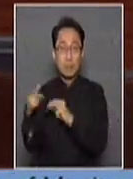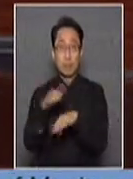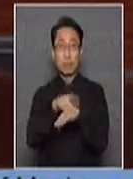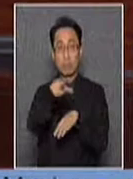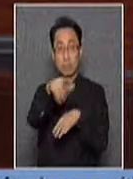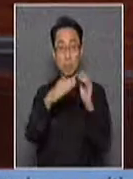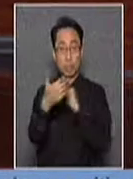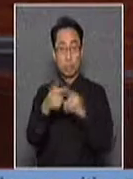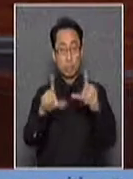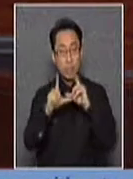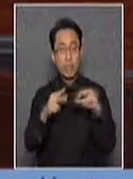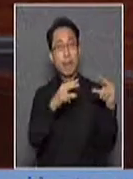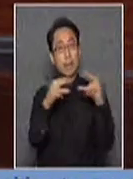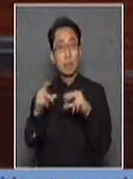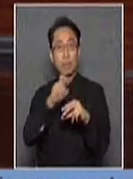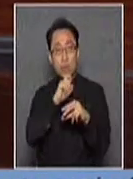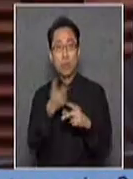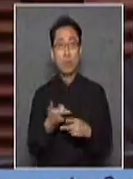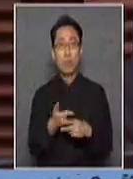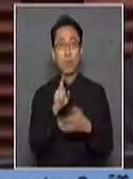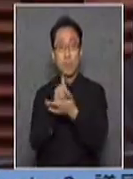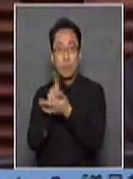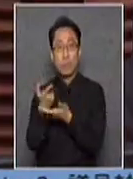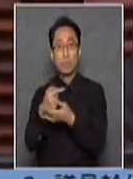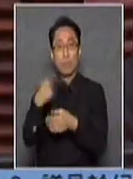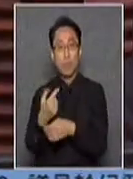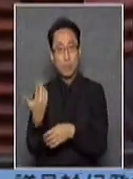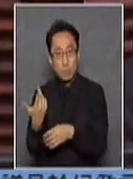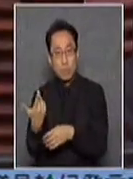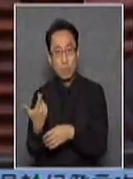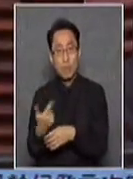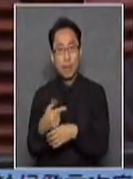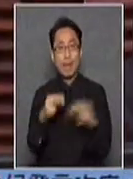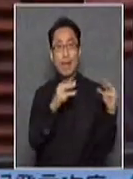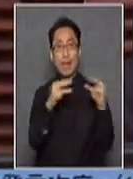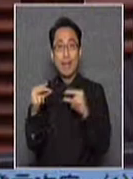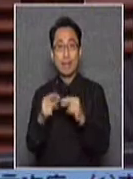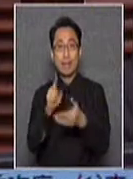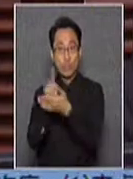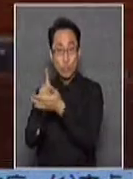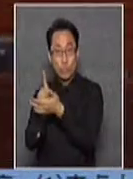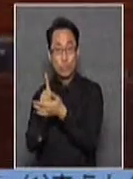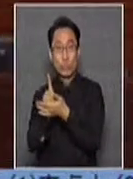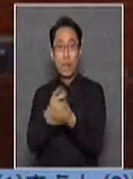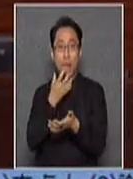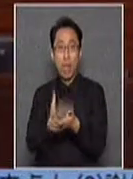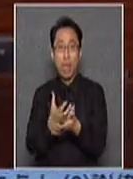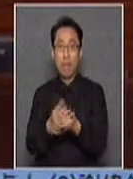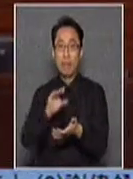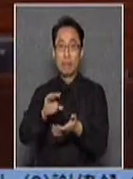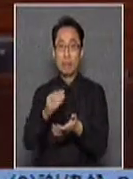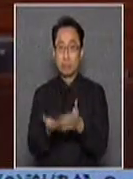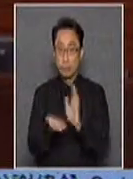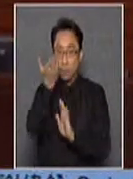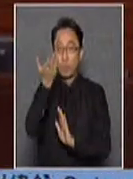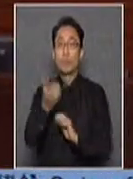啦。我哋有呢個輕鐵啦，輕鐵一年有幾多萬啊？輕鐵年年蝕過億啊！最近呢幾年最勁嗰年蝕1.9億啊！